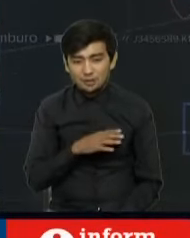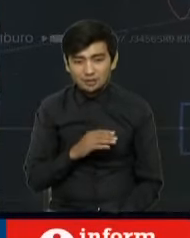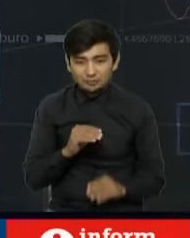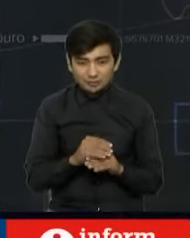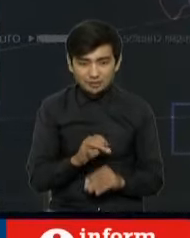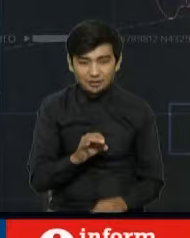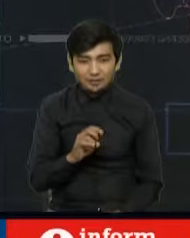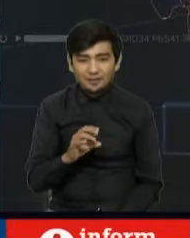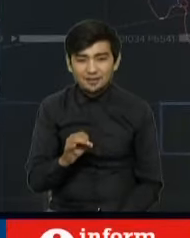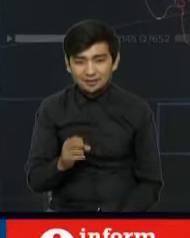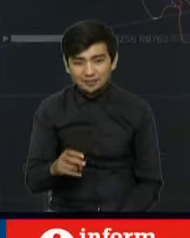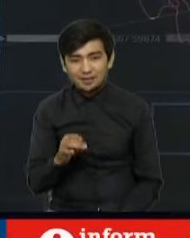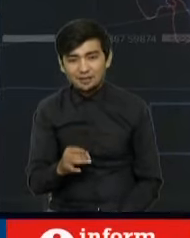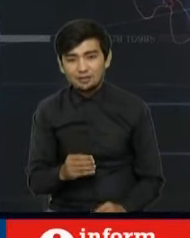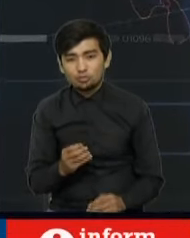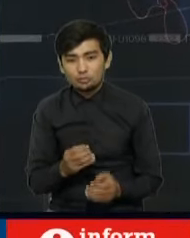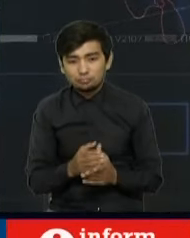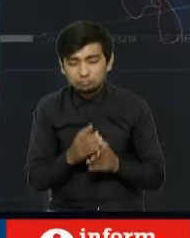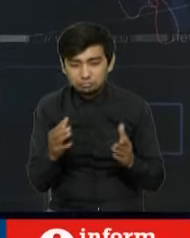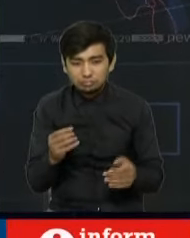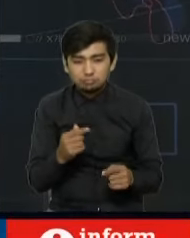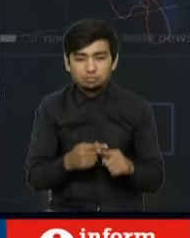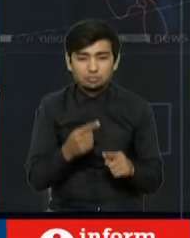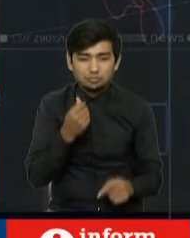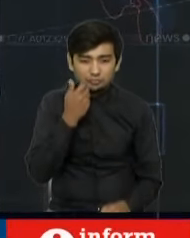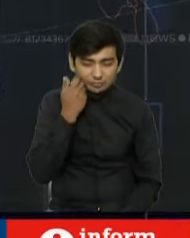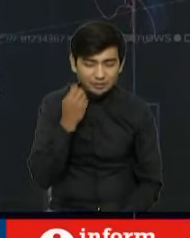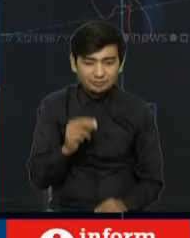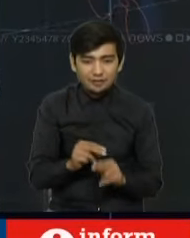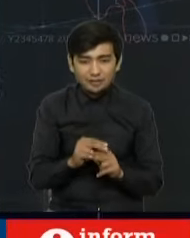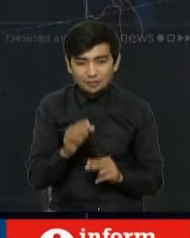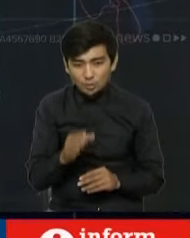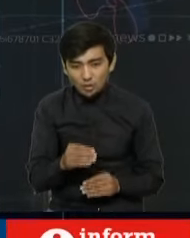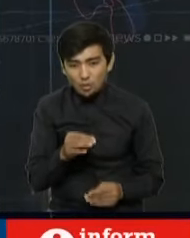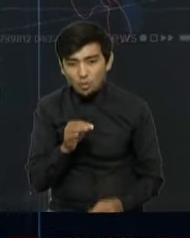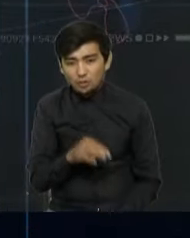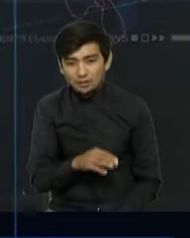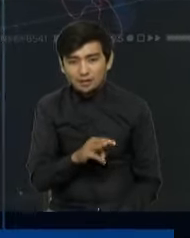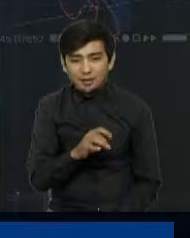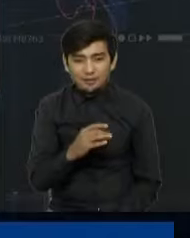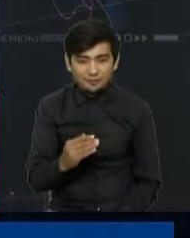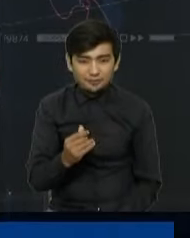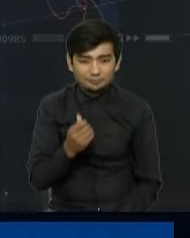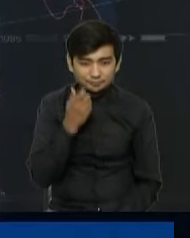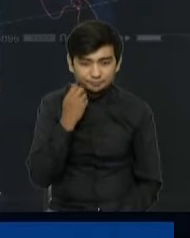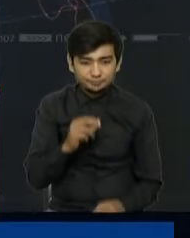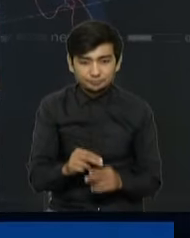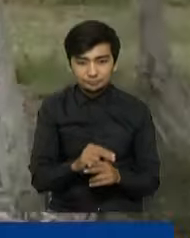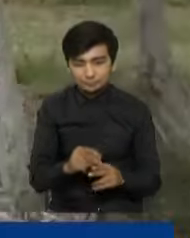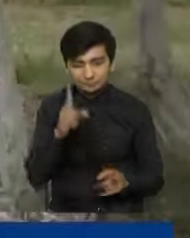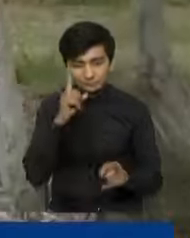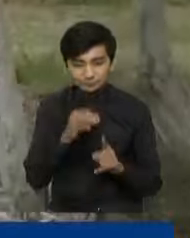за счет повышения дополнительных средств, получаемых от тарифного дохода, будет направляться именно на конкретные